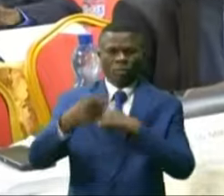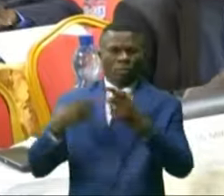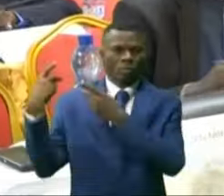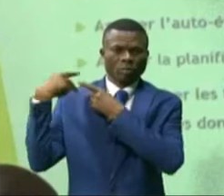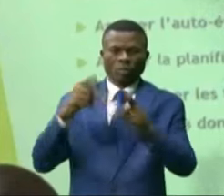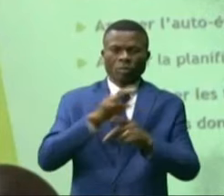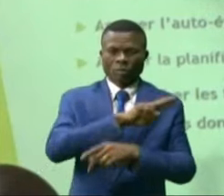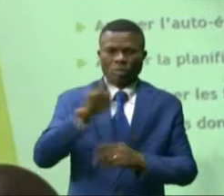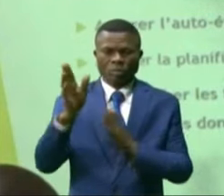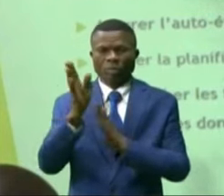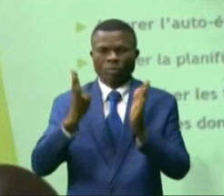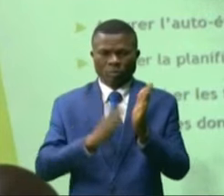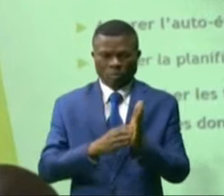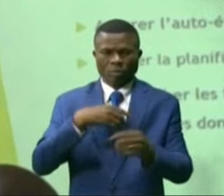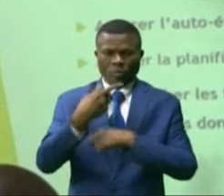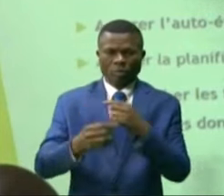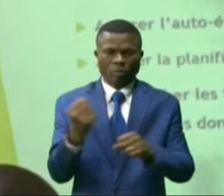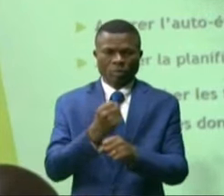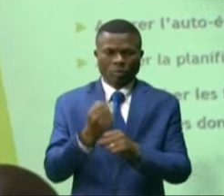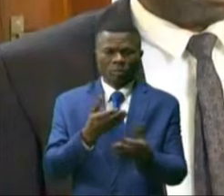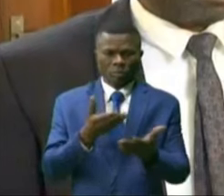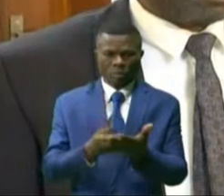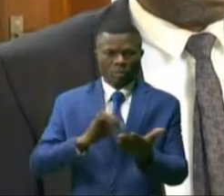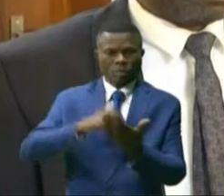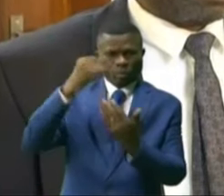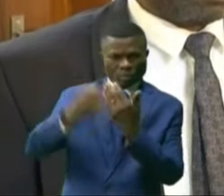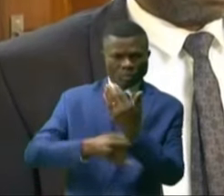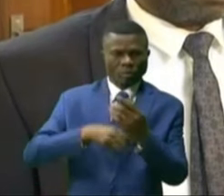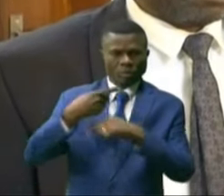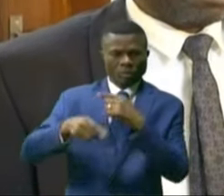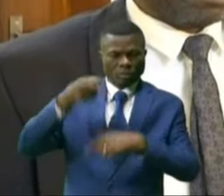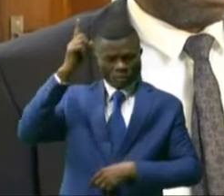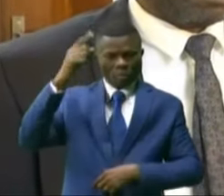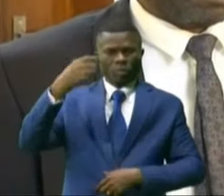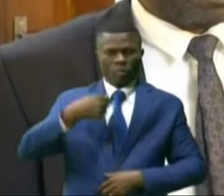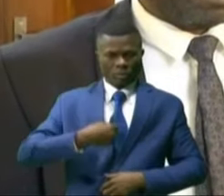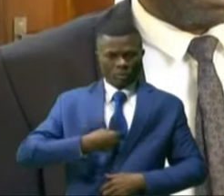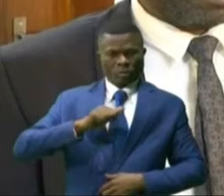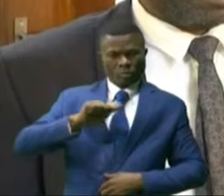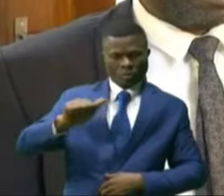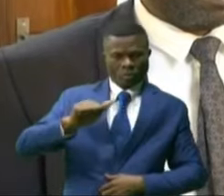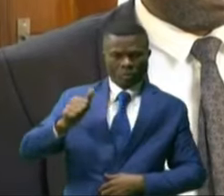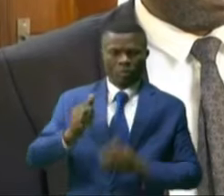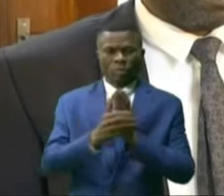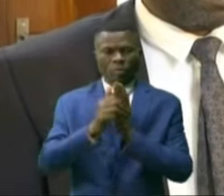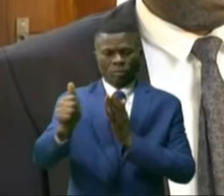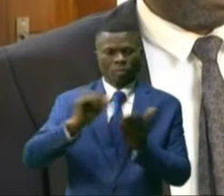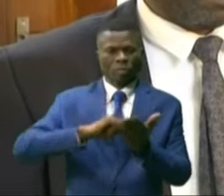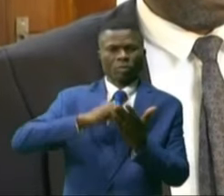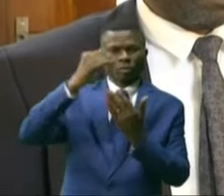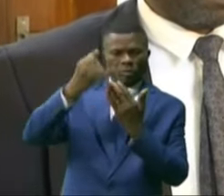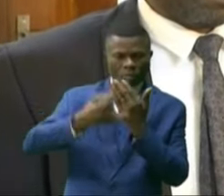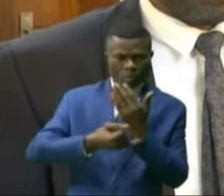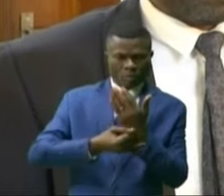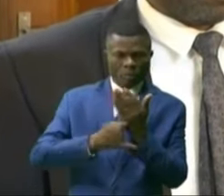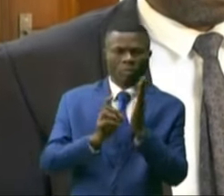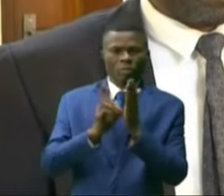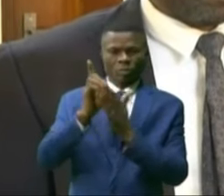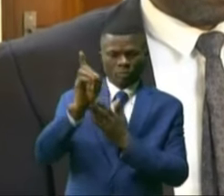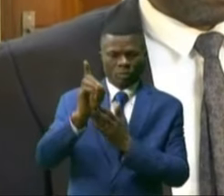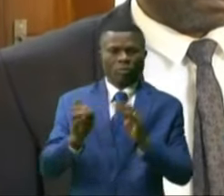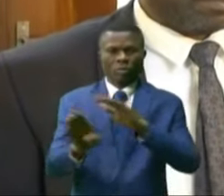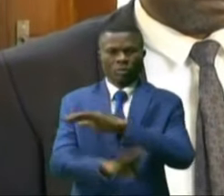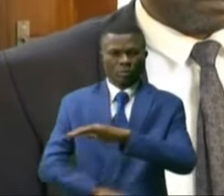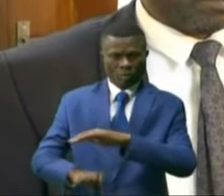depuis 2019. Et ce projet, c'est un projet que moi, personnellement, je qualifie d'un projet de développement à la